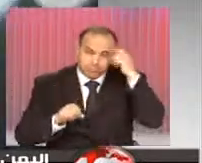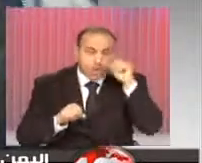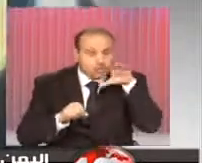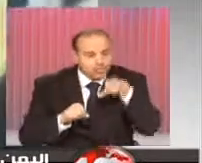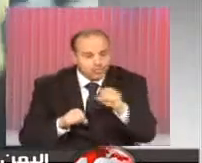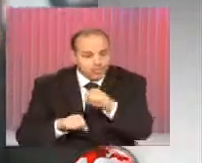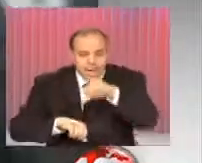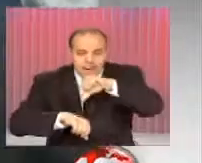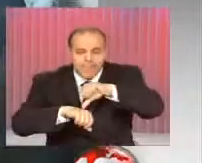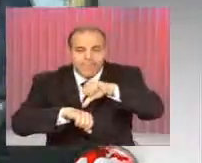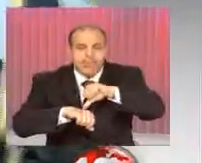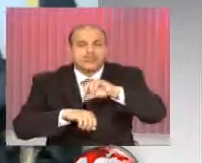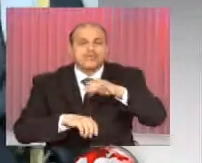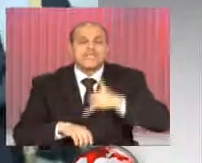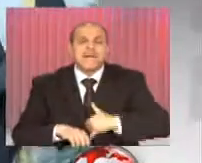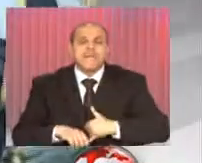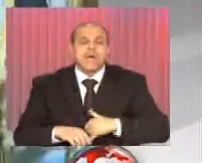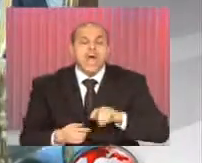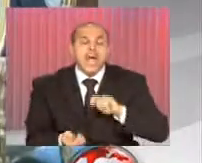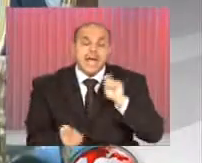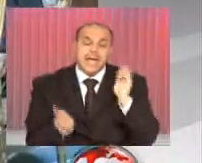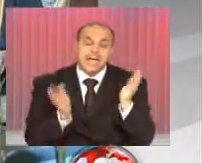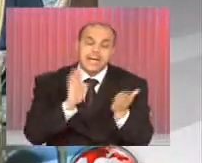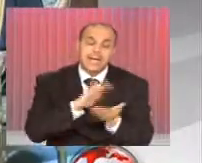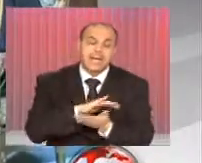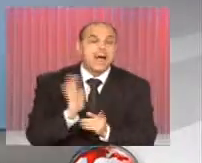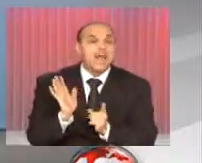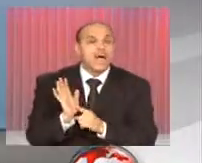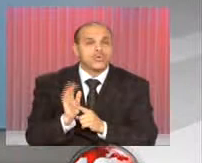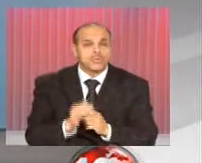على العاصمة صنعاء انقلابا على الشرعية.